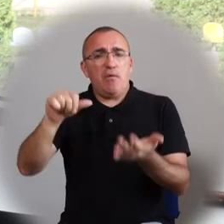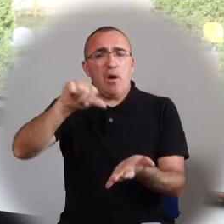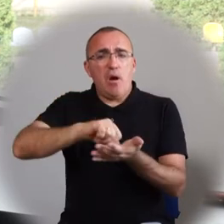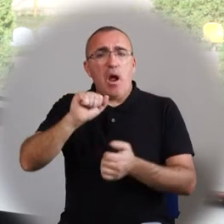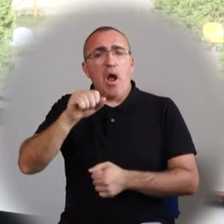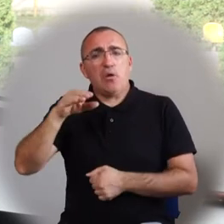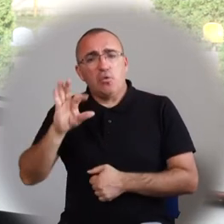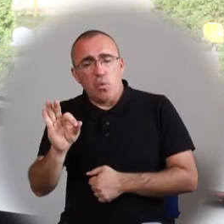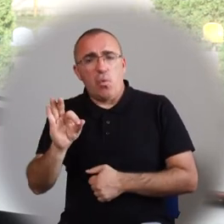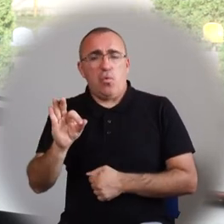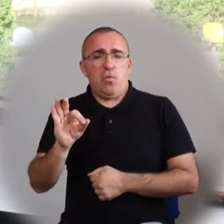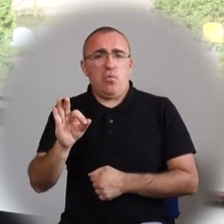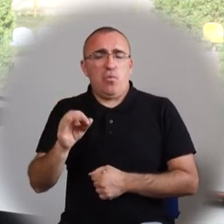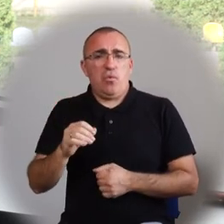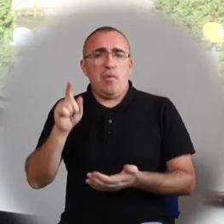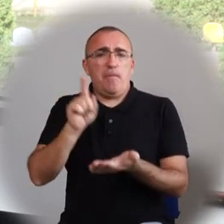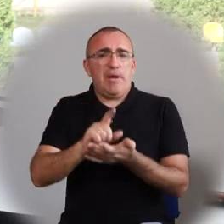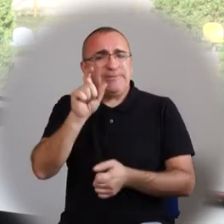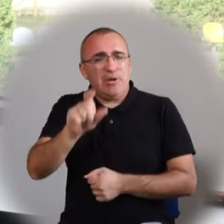програми для учасників АТО,